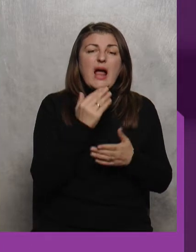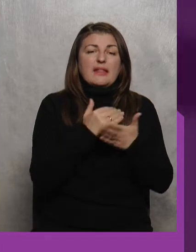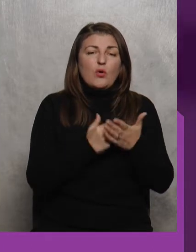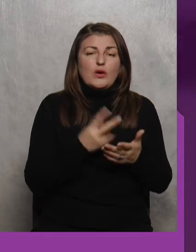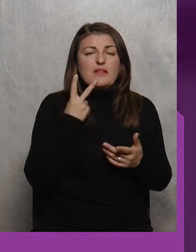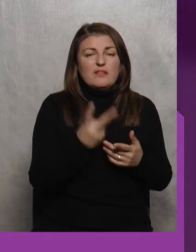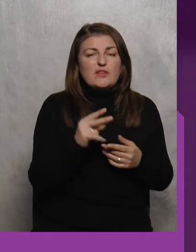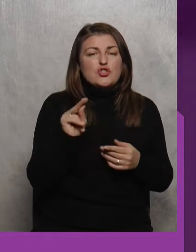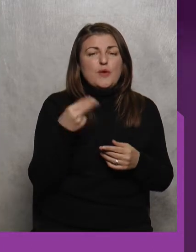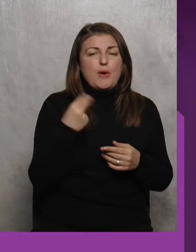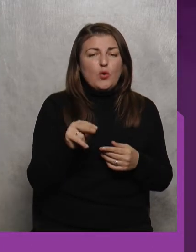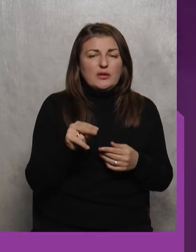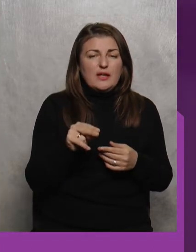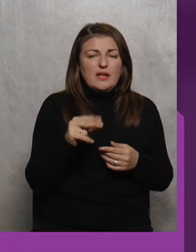категорії